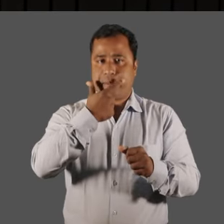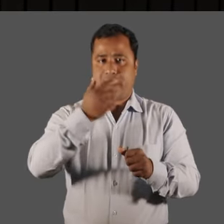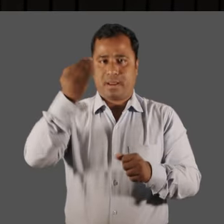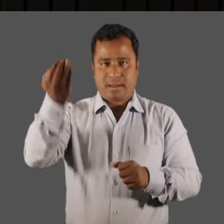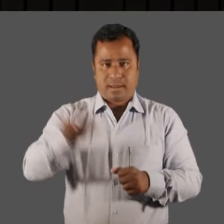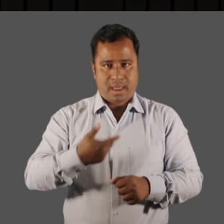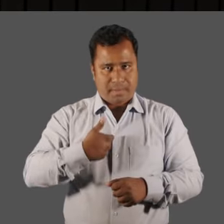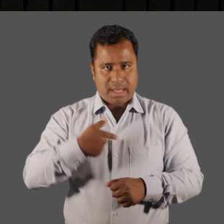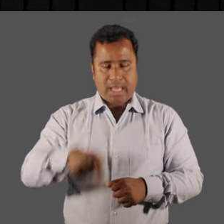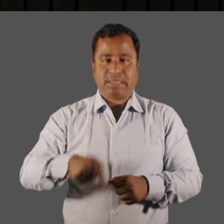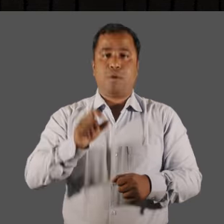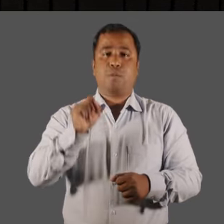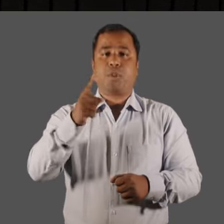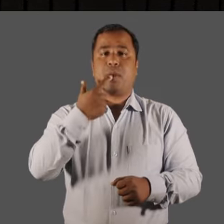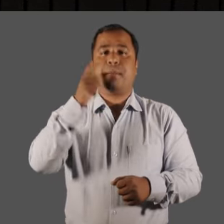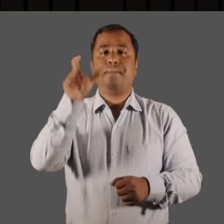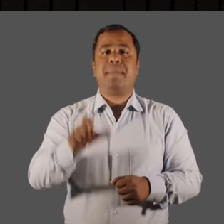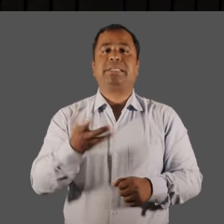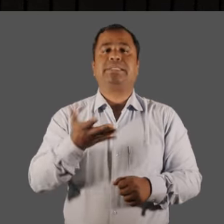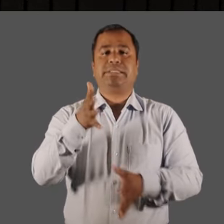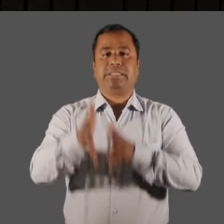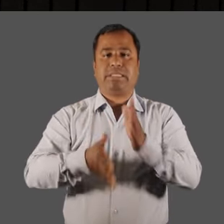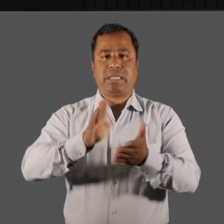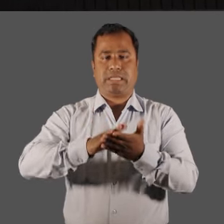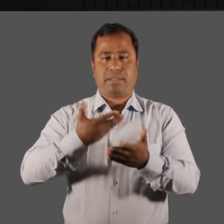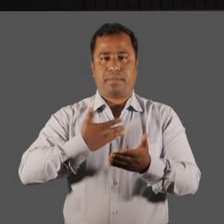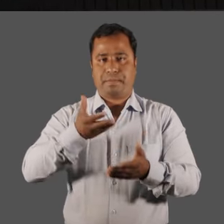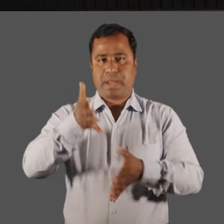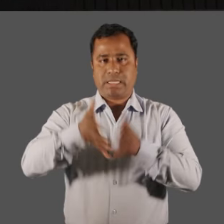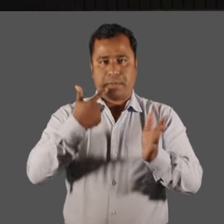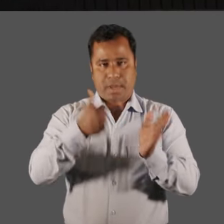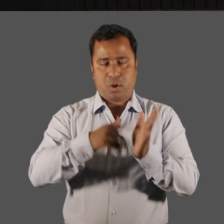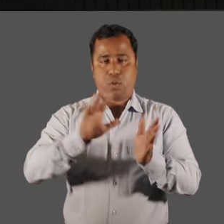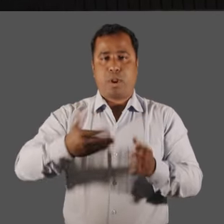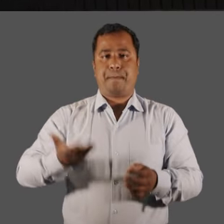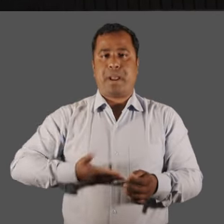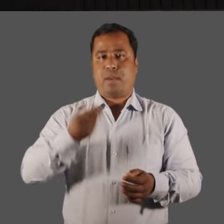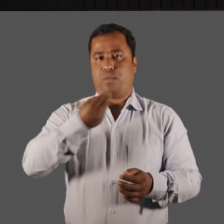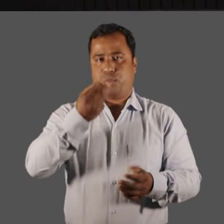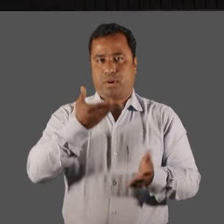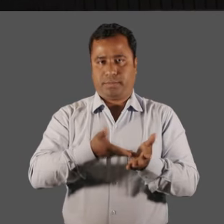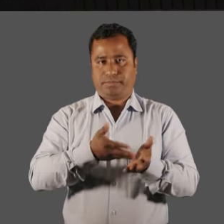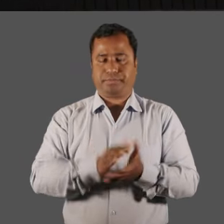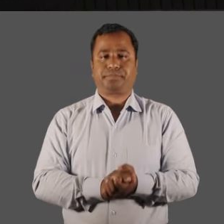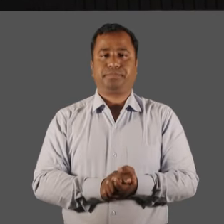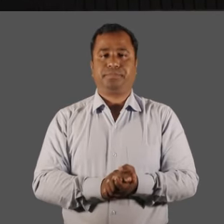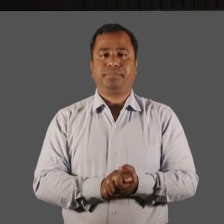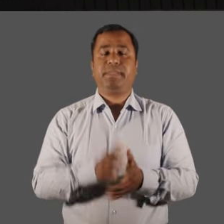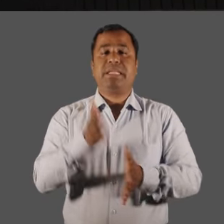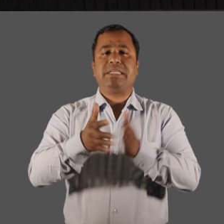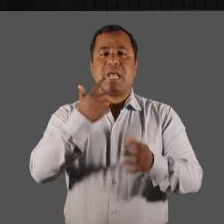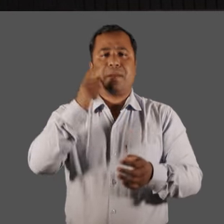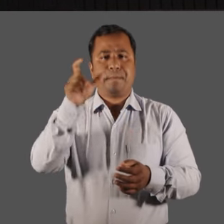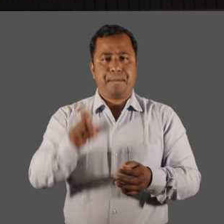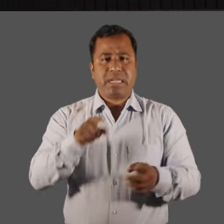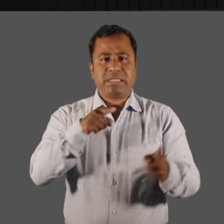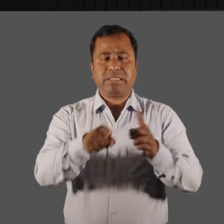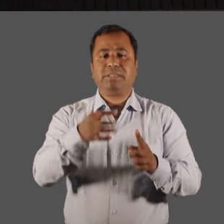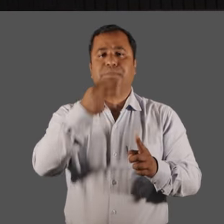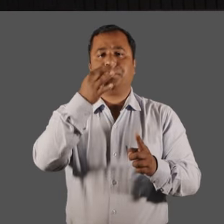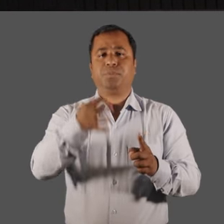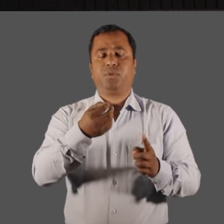ভাষা। তারপর আমি আসলে বাংলা ভাষায় কথা বলতে শিখেছি। ইশারা ভাষাটা, এটা তো একটা ভাষা। জি। এই ভাষা সম্পর্কে একটু আমাদেরকে